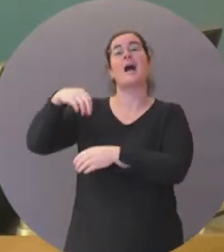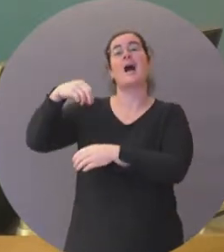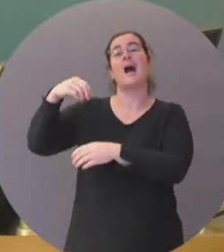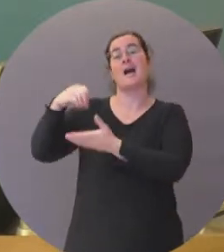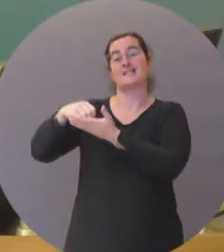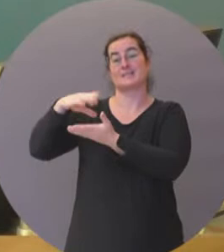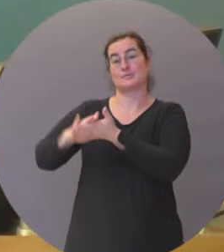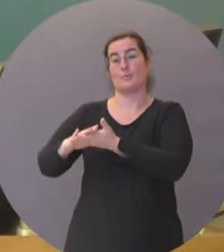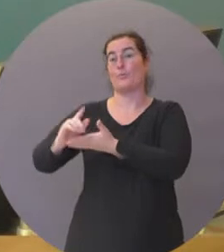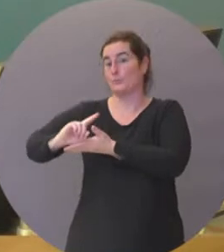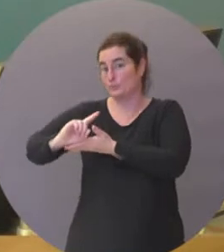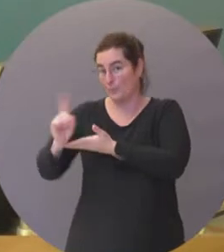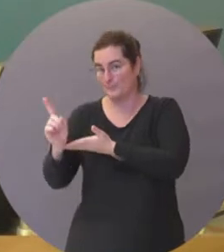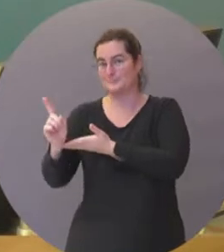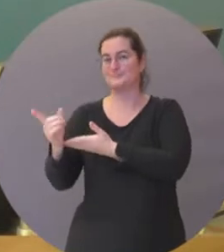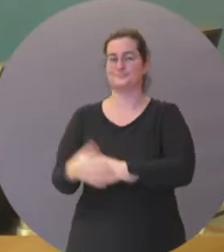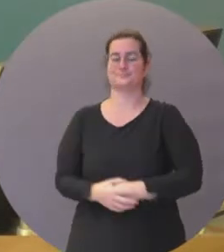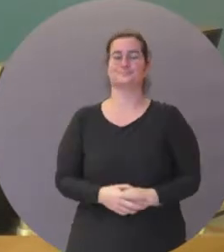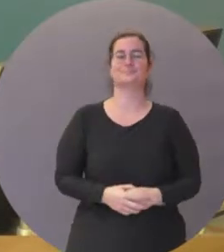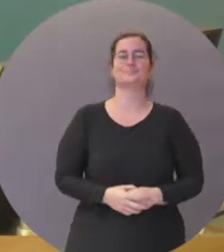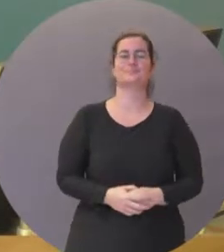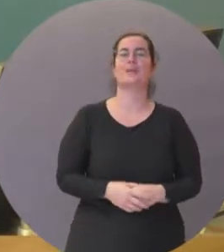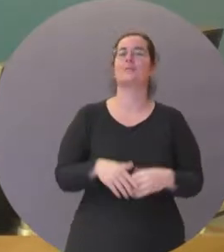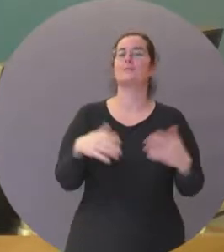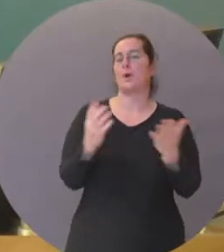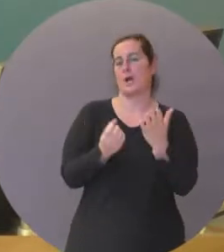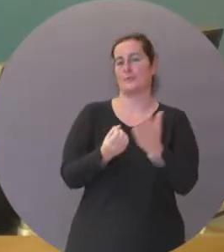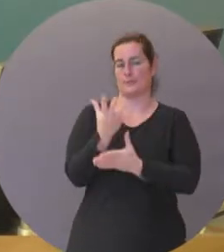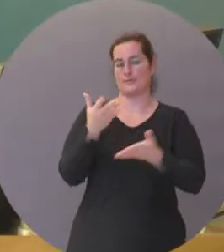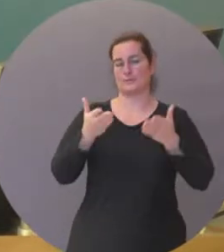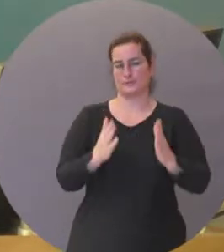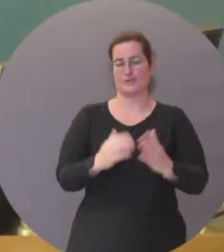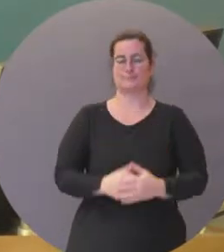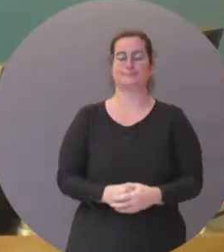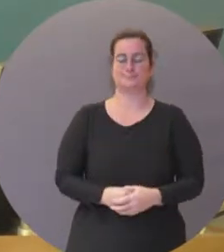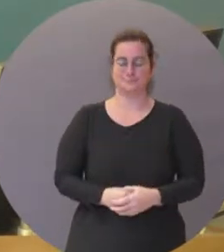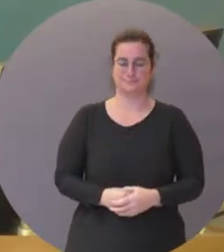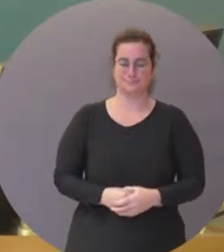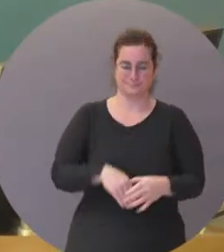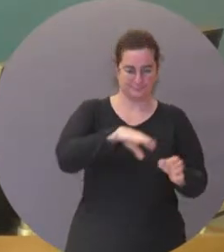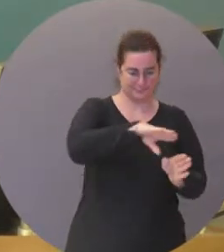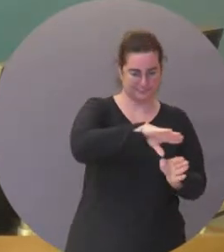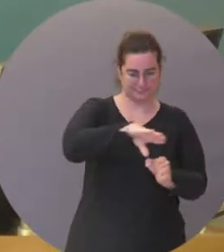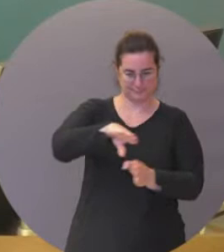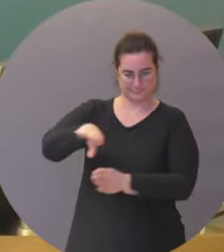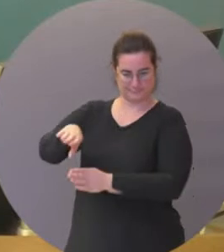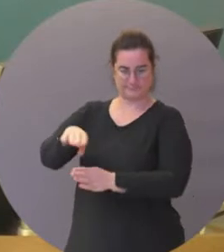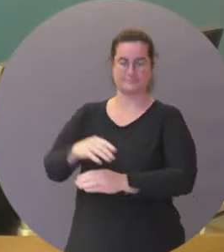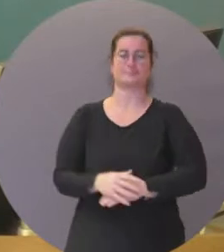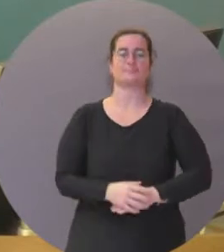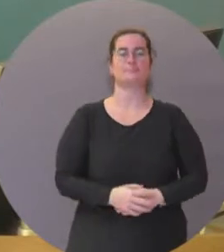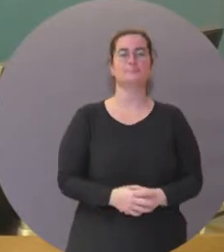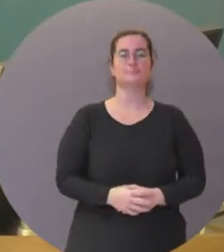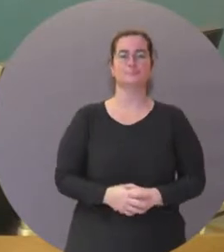voilà l'information que je voulais vous communiquer d'autre part je voudrais revenir